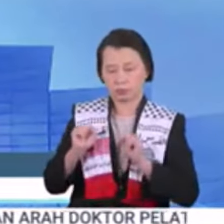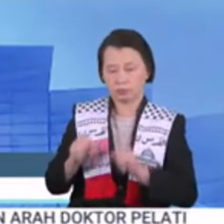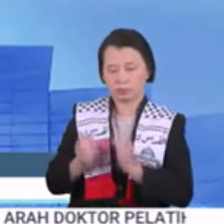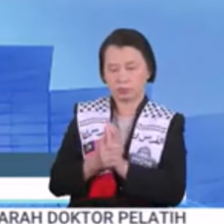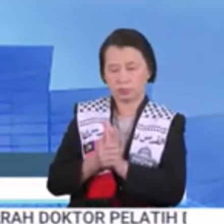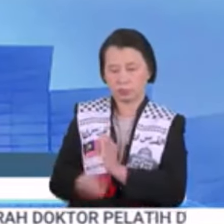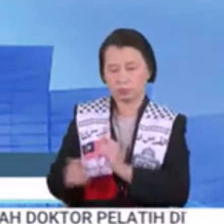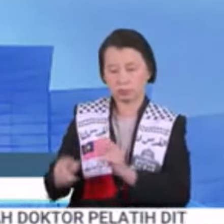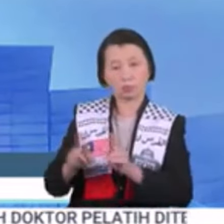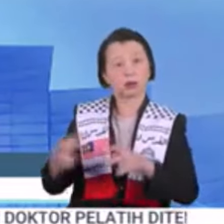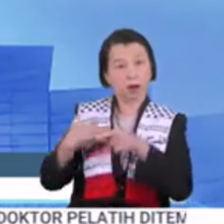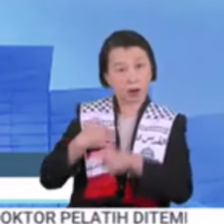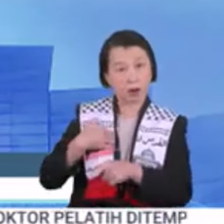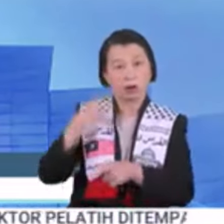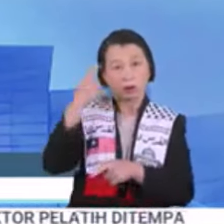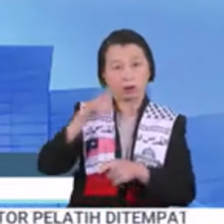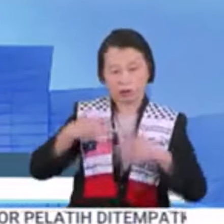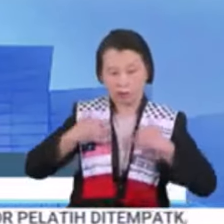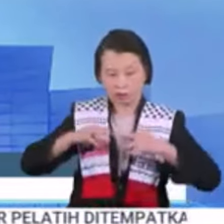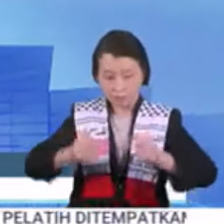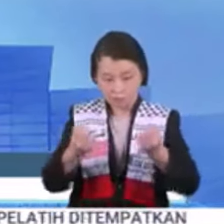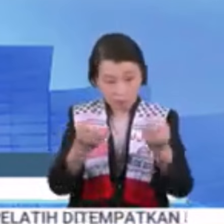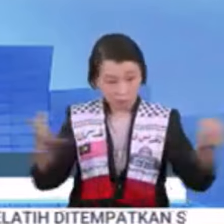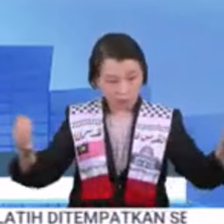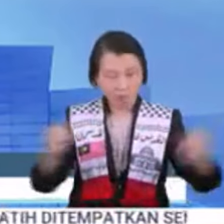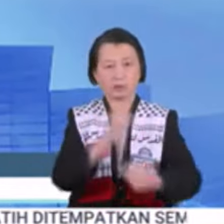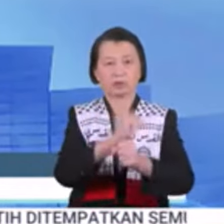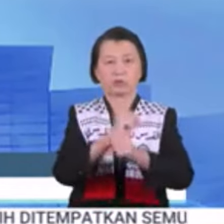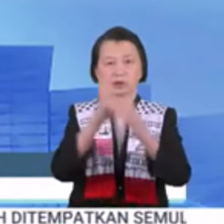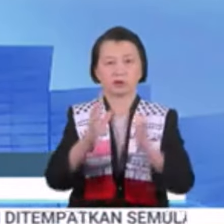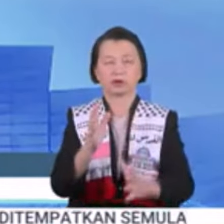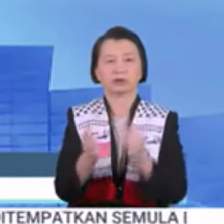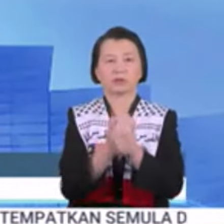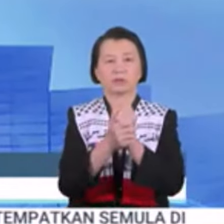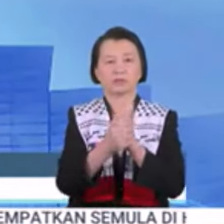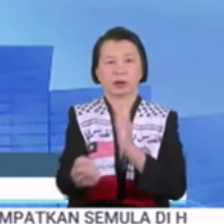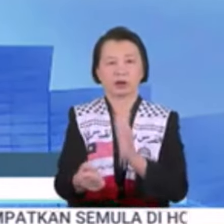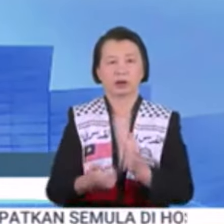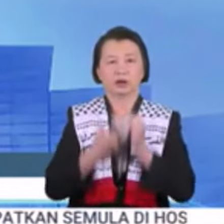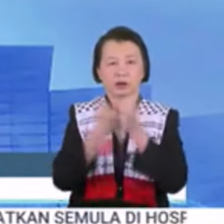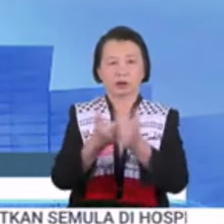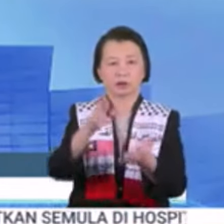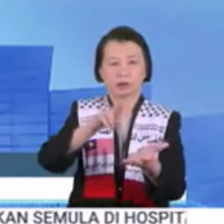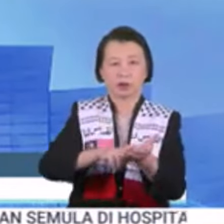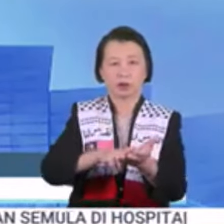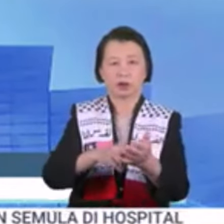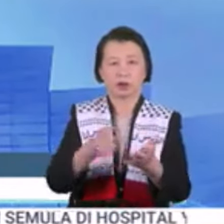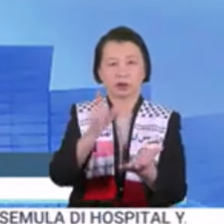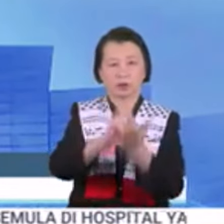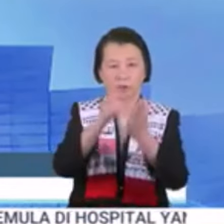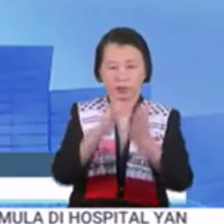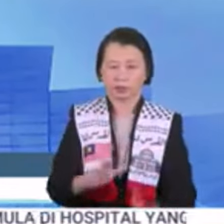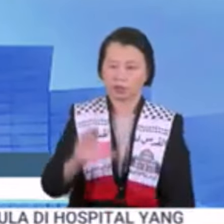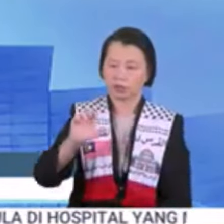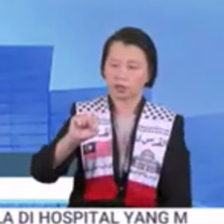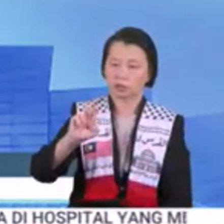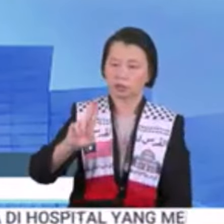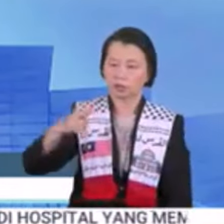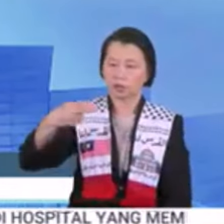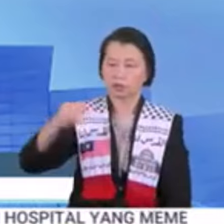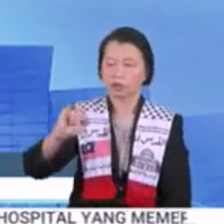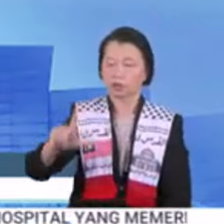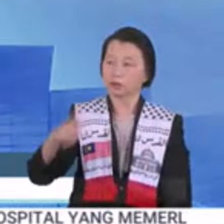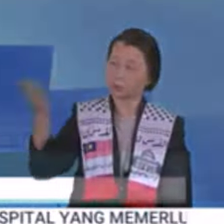keupayaan kepakaran sedia ada untuk melahirkan ramai tenaga kerja mahir. Ikuti laporan disediakan wartawan Suhail Muhammad Nur.